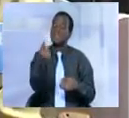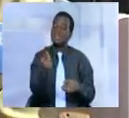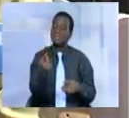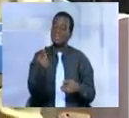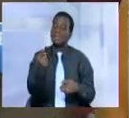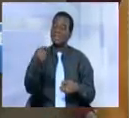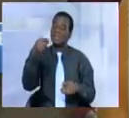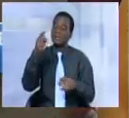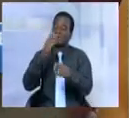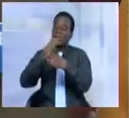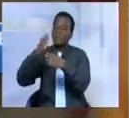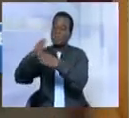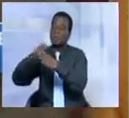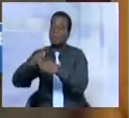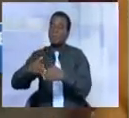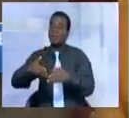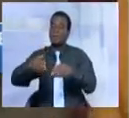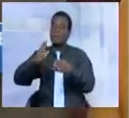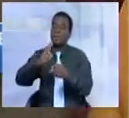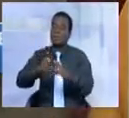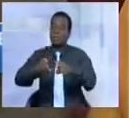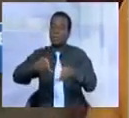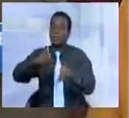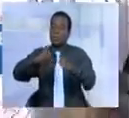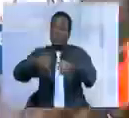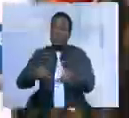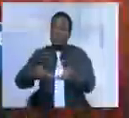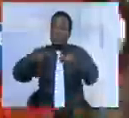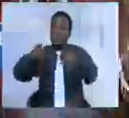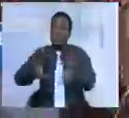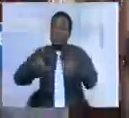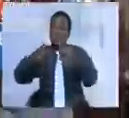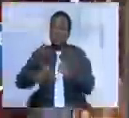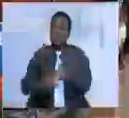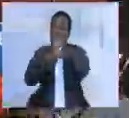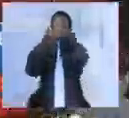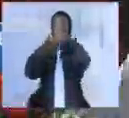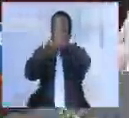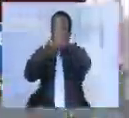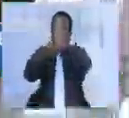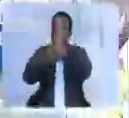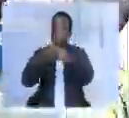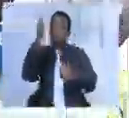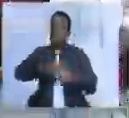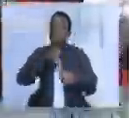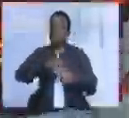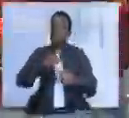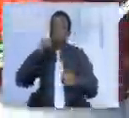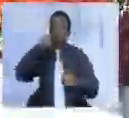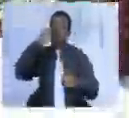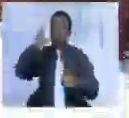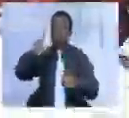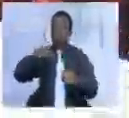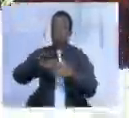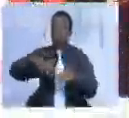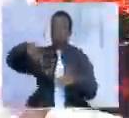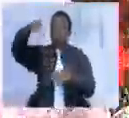la distribution des bascules au groupement féminin est un appui considérable au bien-être des femmes.